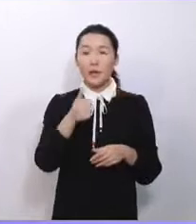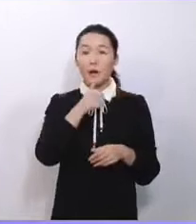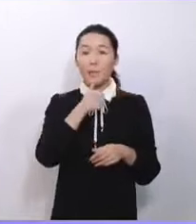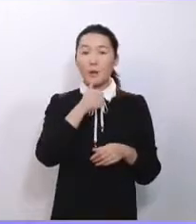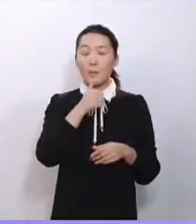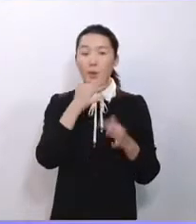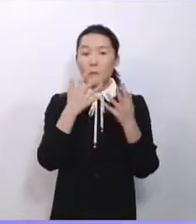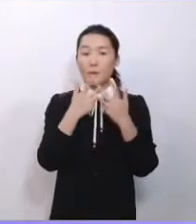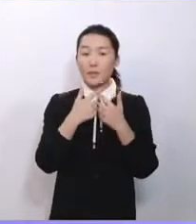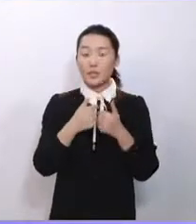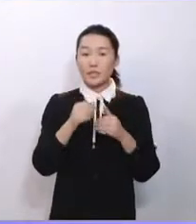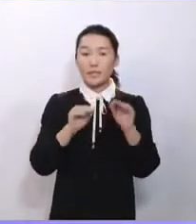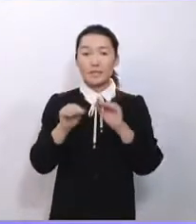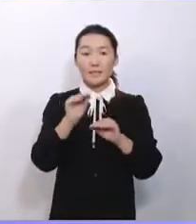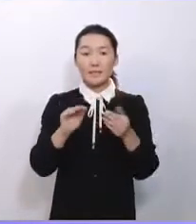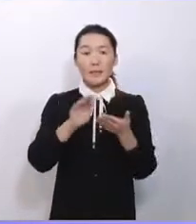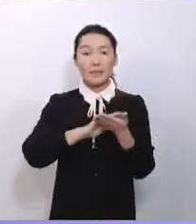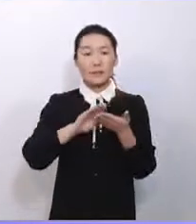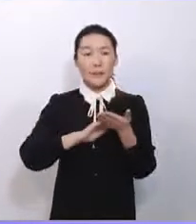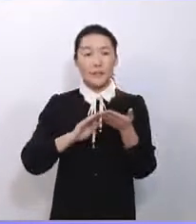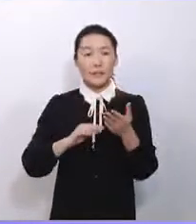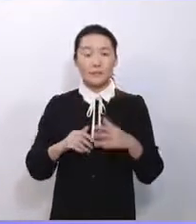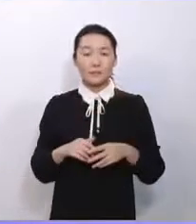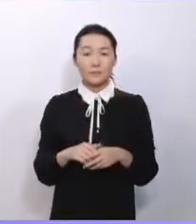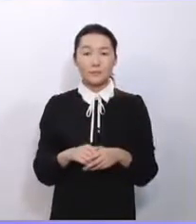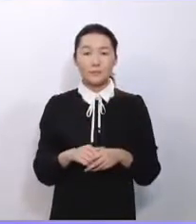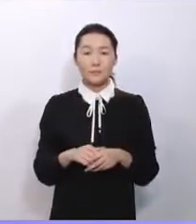Попробуем их решить и составить запись.